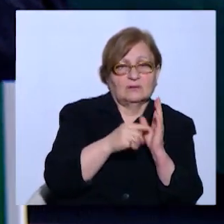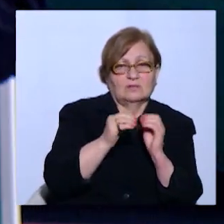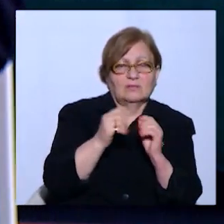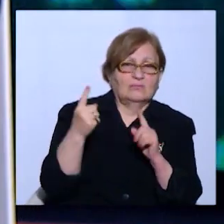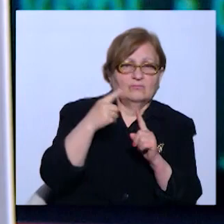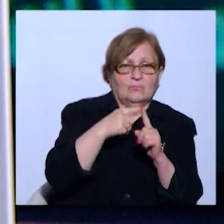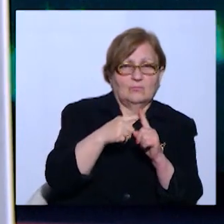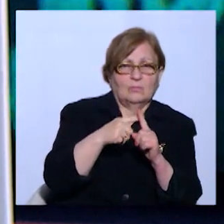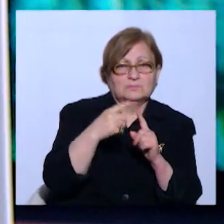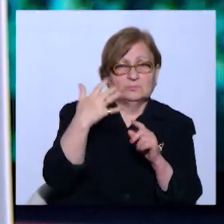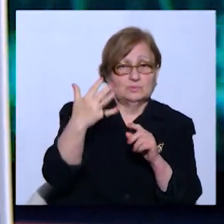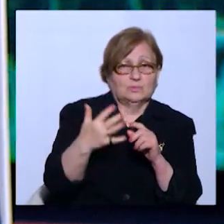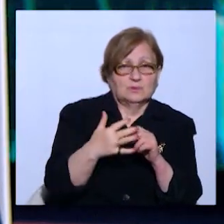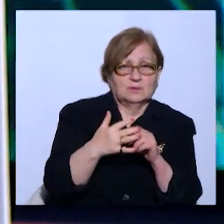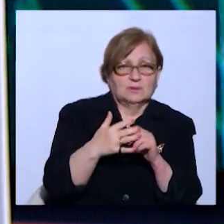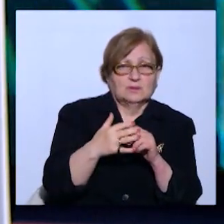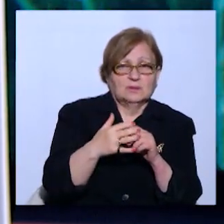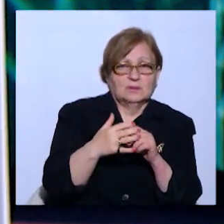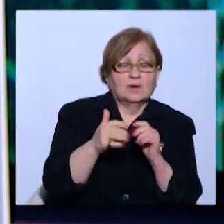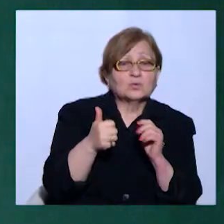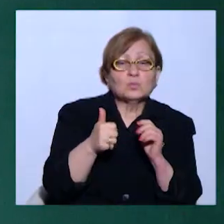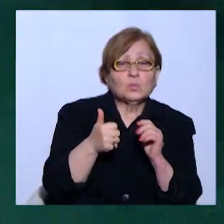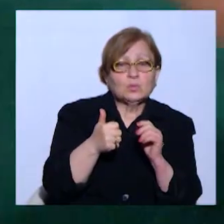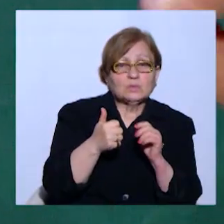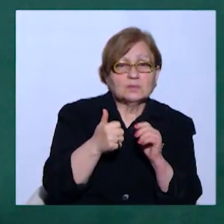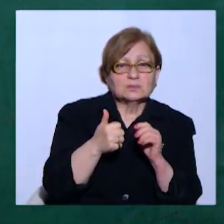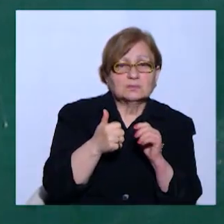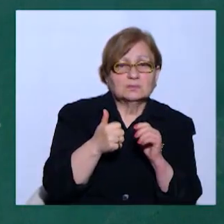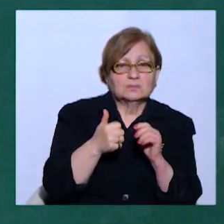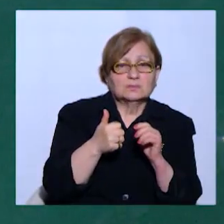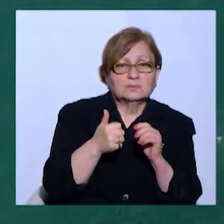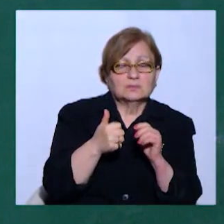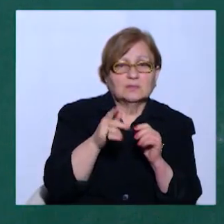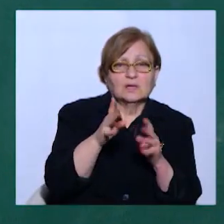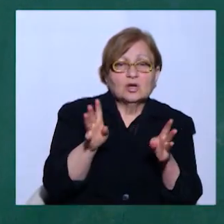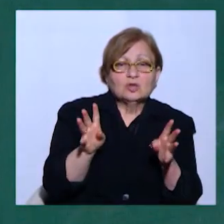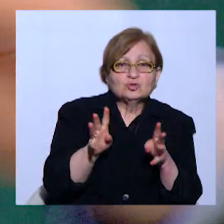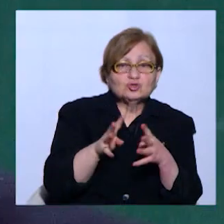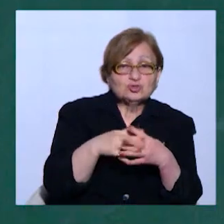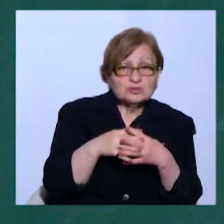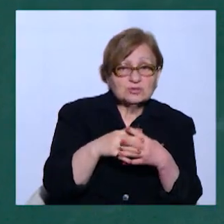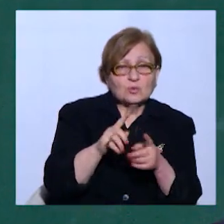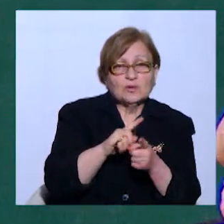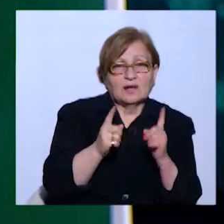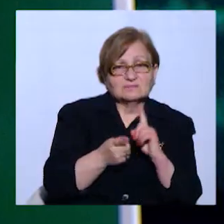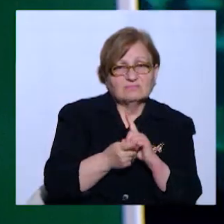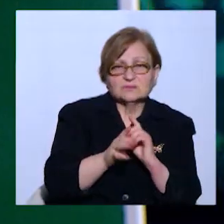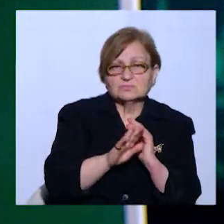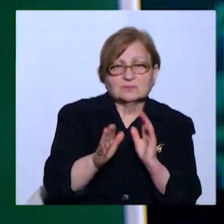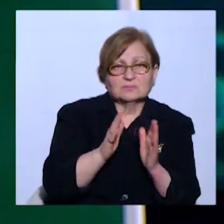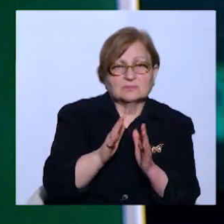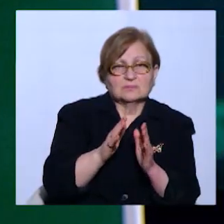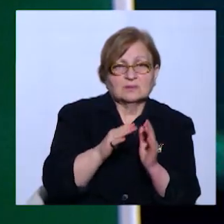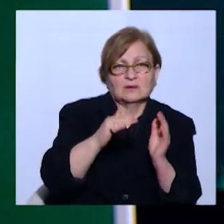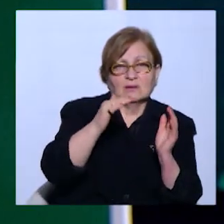5-ს. ეს მე მგონი გასაგებია. მაშ როგორ არის? შერეული რიცხვის გადაგწევა არაწესიერ წილადად მნიშვნელოვნად